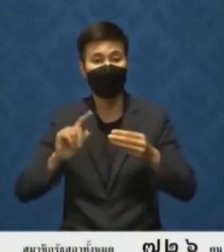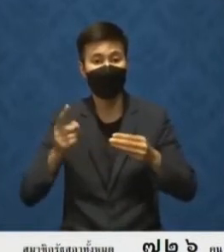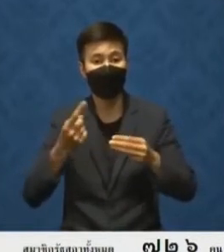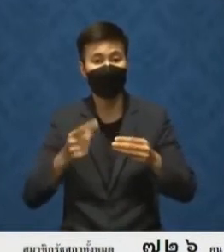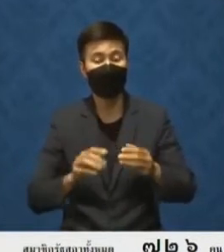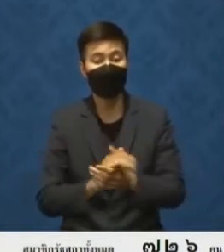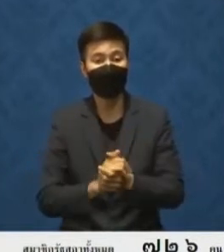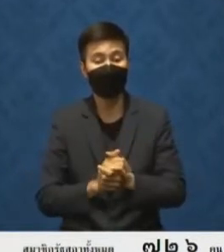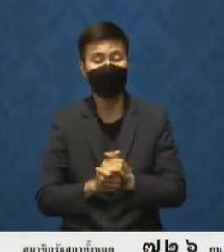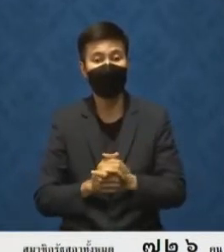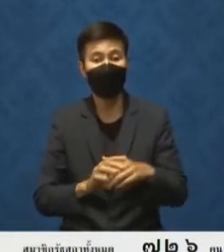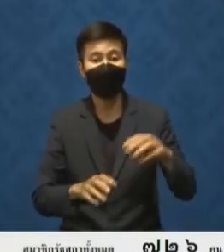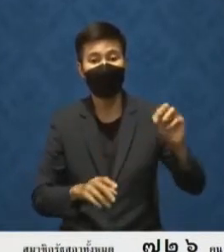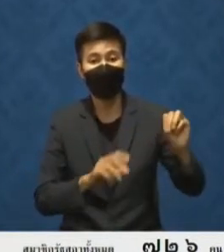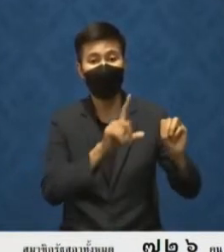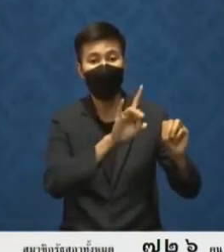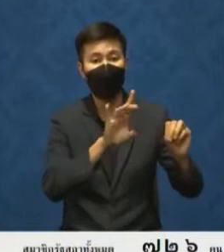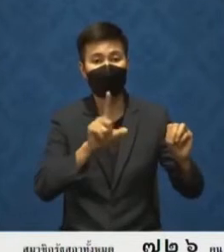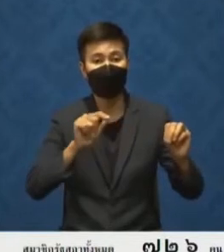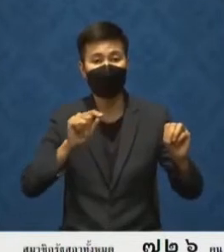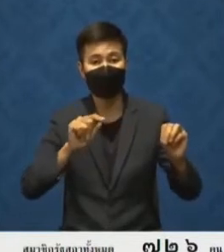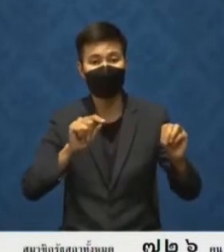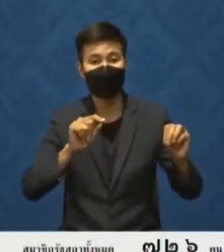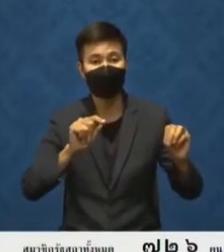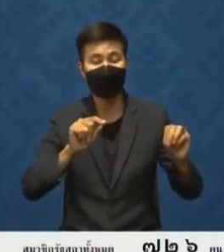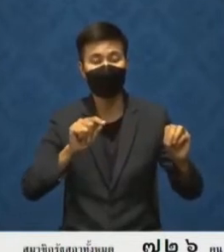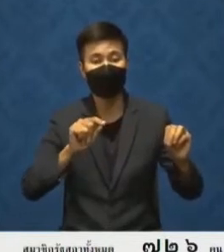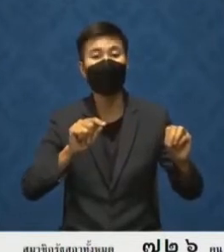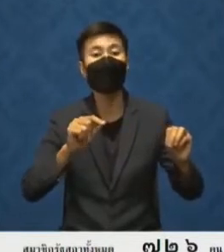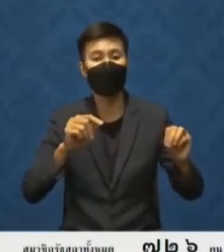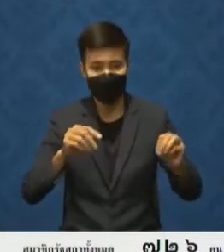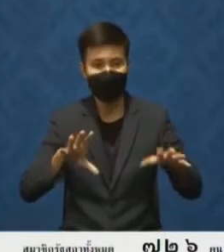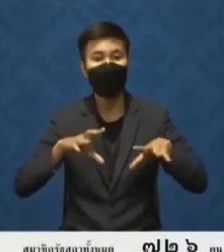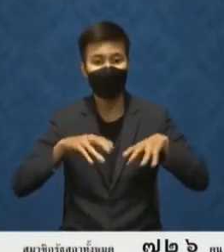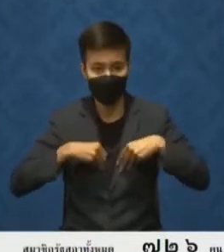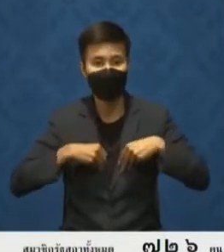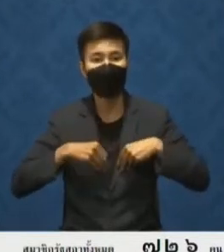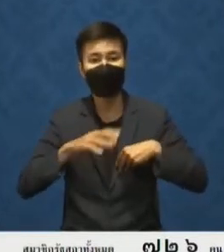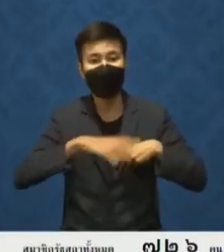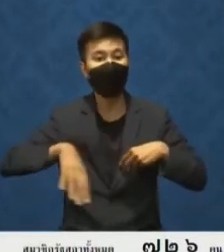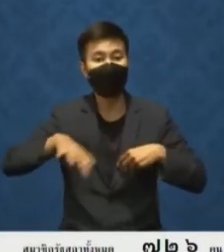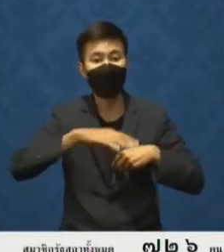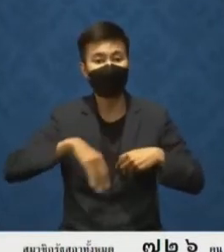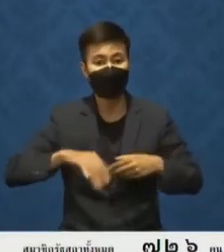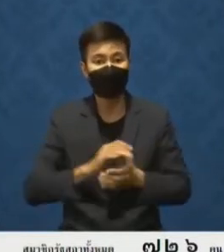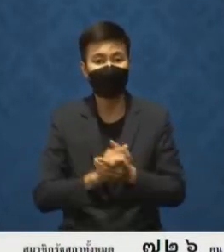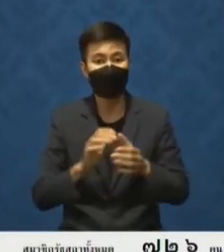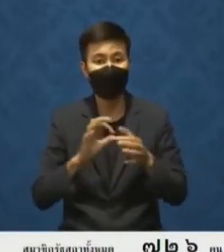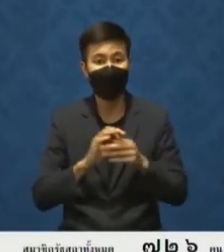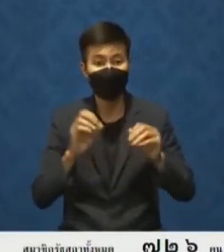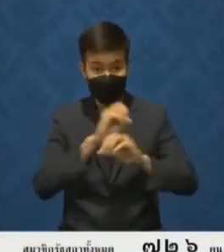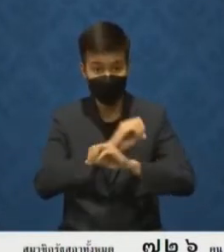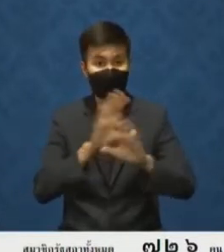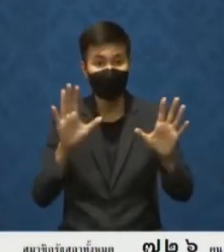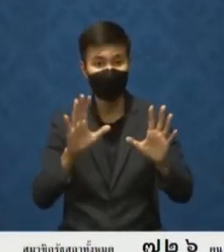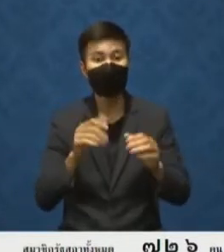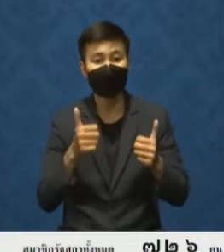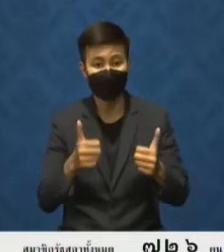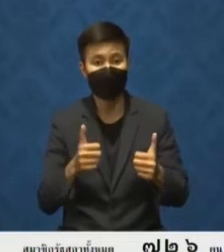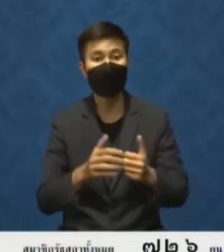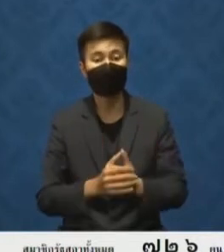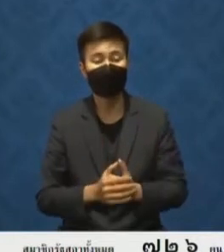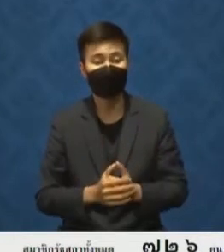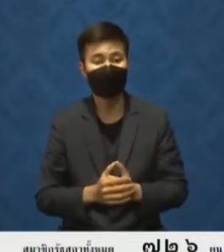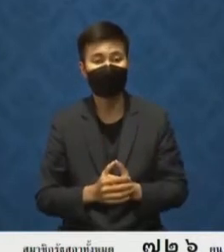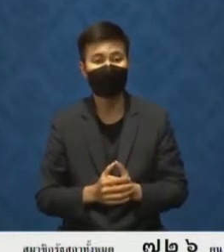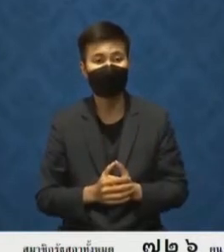โดยส่นใหญ่แล้วมีความเห็นด้วยกันทั้หมดใแ่ของคามป่งใสกรฐธการได